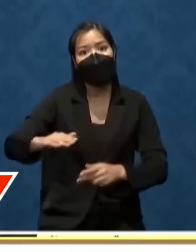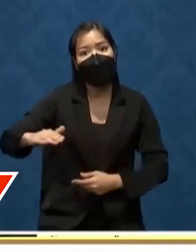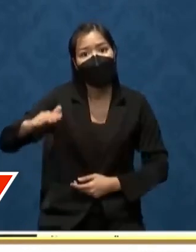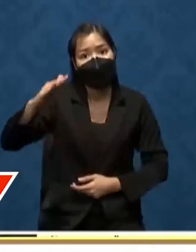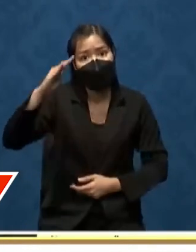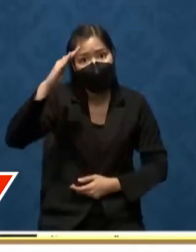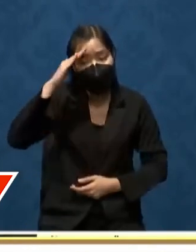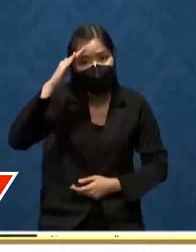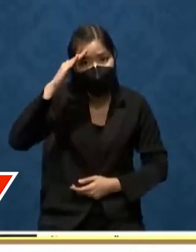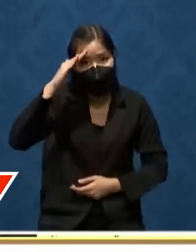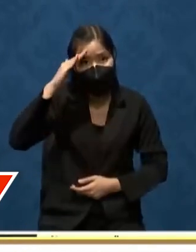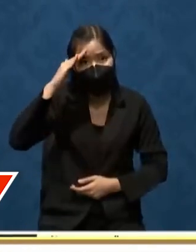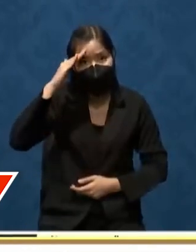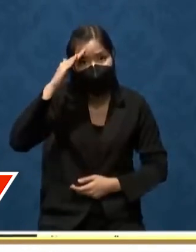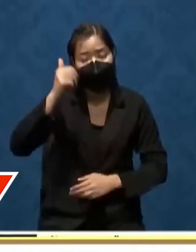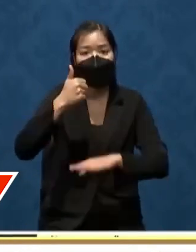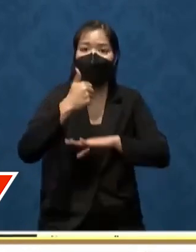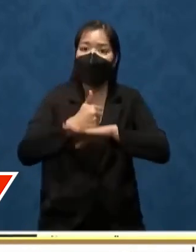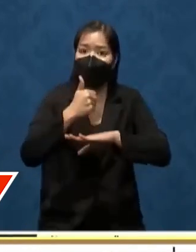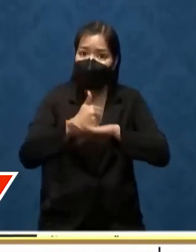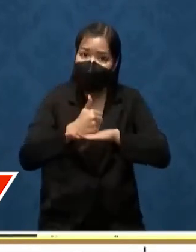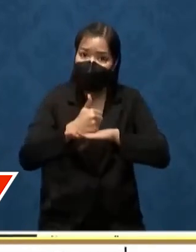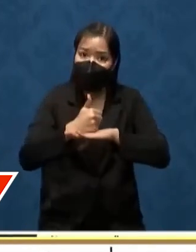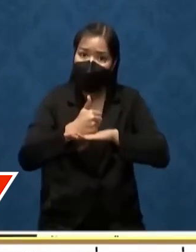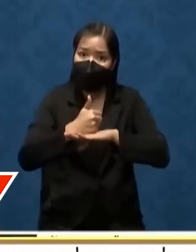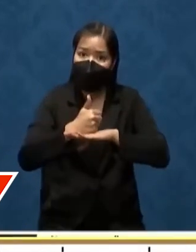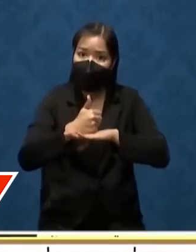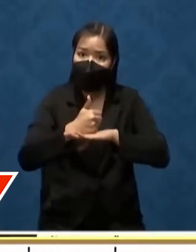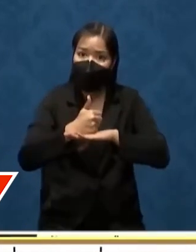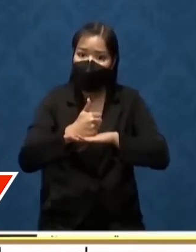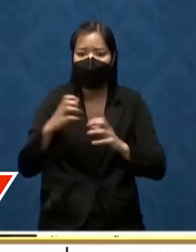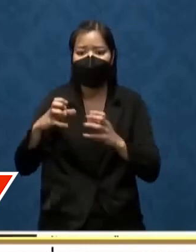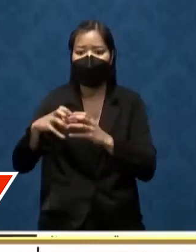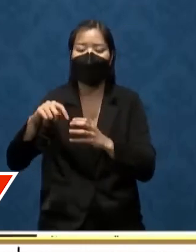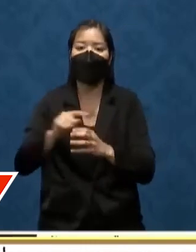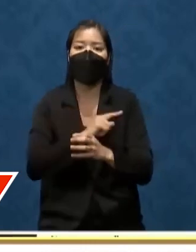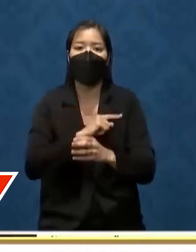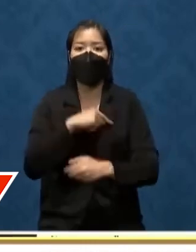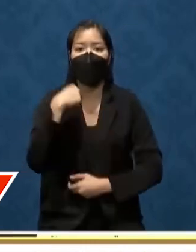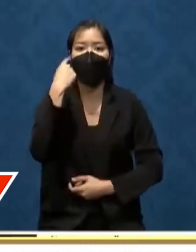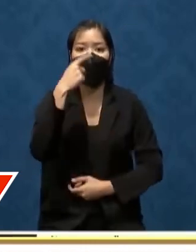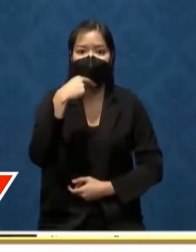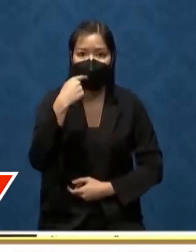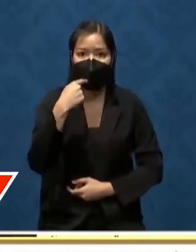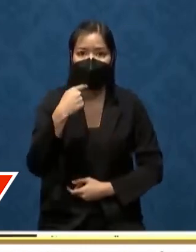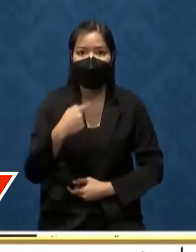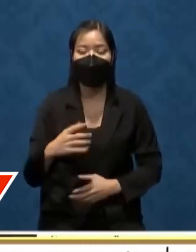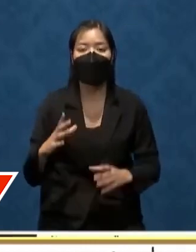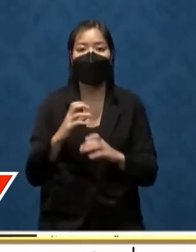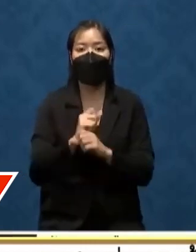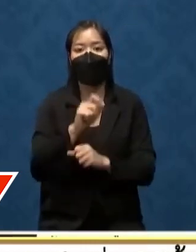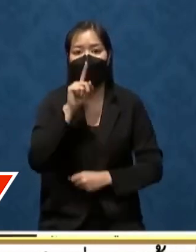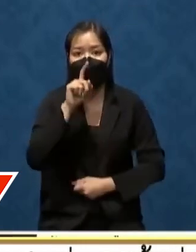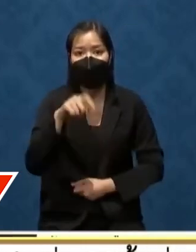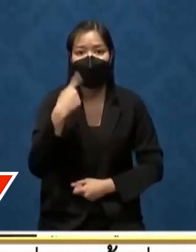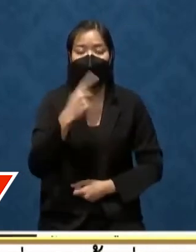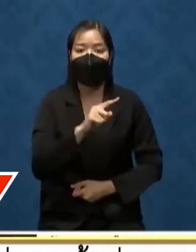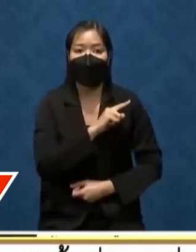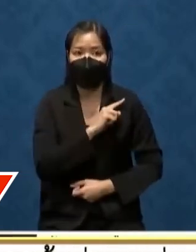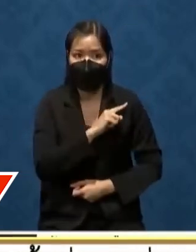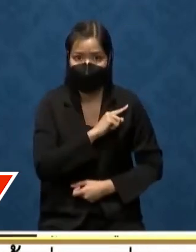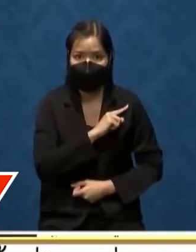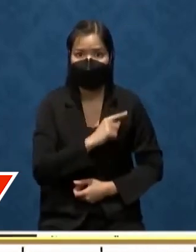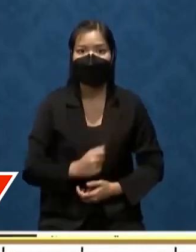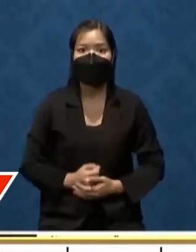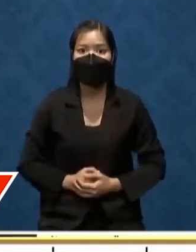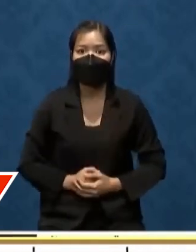รือหนวยงานใดใครตองเปคนรปศชอบครั้ AREมีใรปศชอ